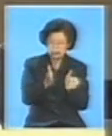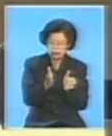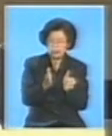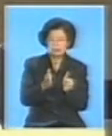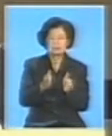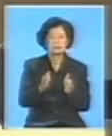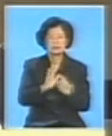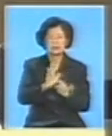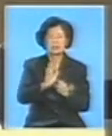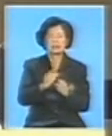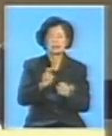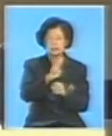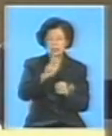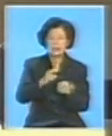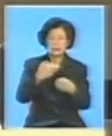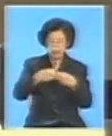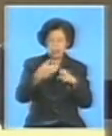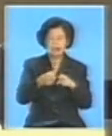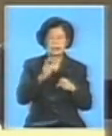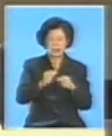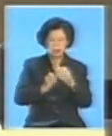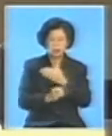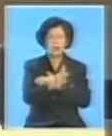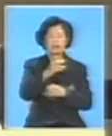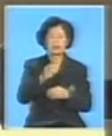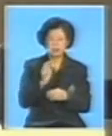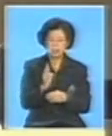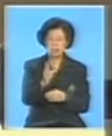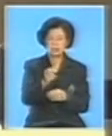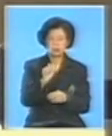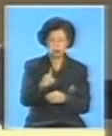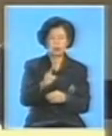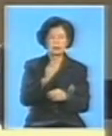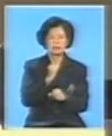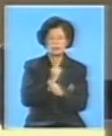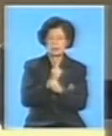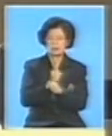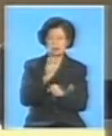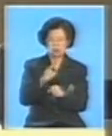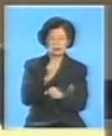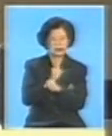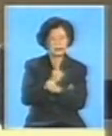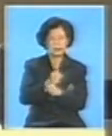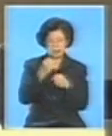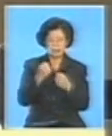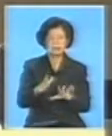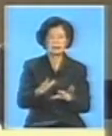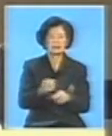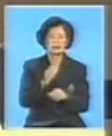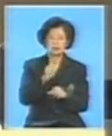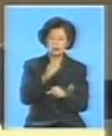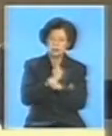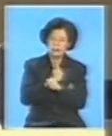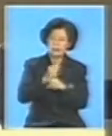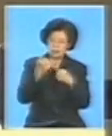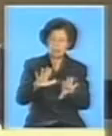ก็คือการถือว่าความเร่งด่วนเหล่านั้นเป็นความท้าทายนะครับความท้าทายทุกคนเข้าใจดีว่าท้าทายว่าจะทำให้สำเร็จได้อย่